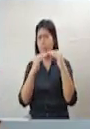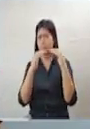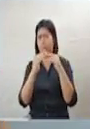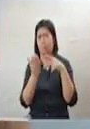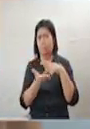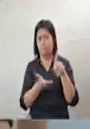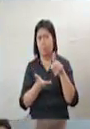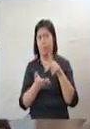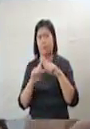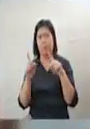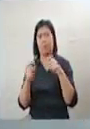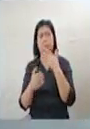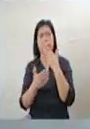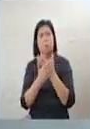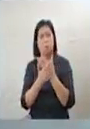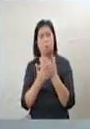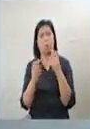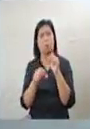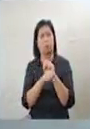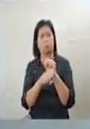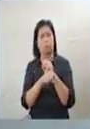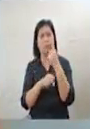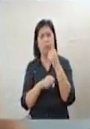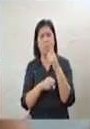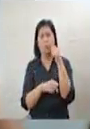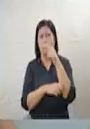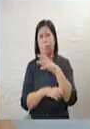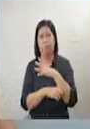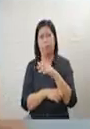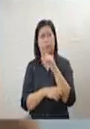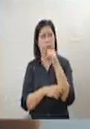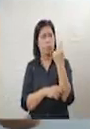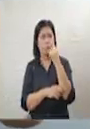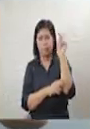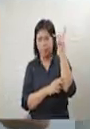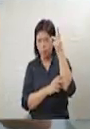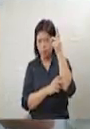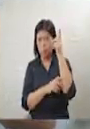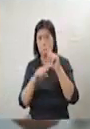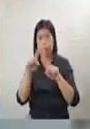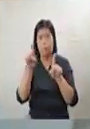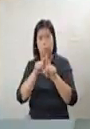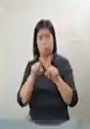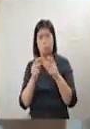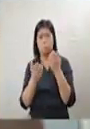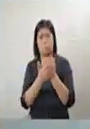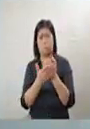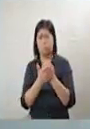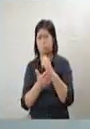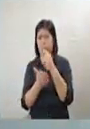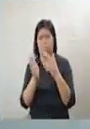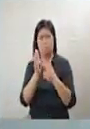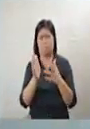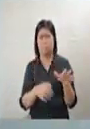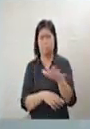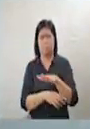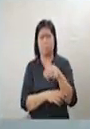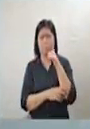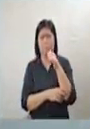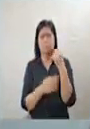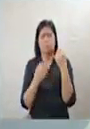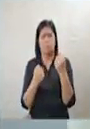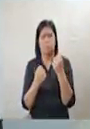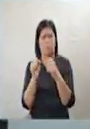mga kababaihan sa mga elective at appointive positions sa lahat ng antas ng pamahalaan sa tatlong sangay ng